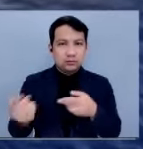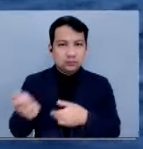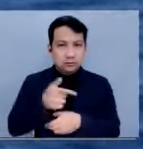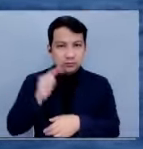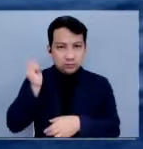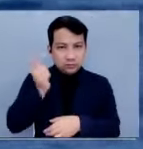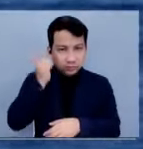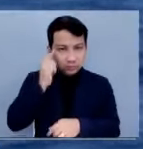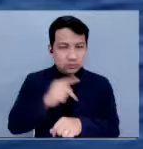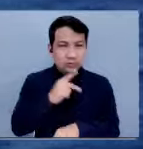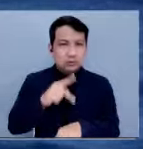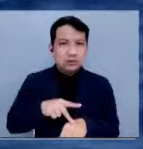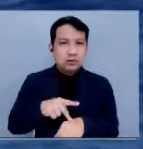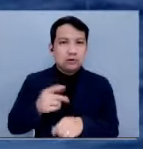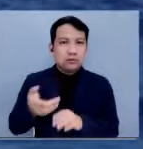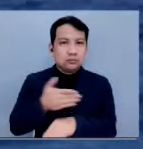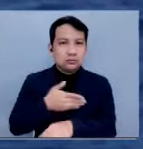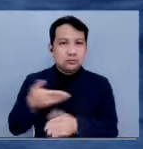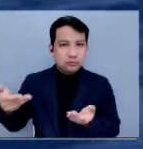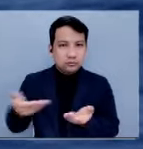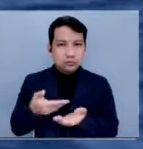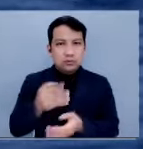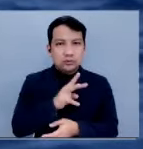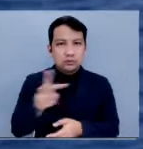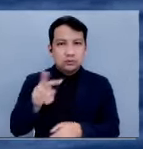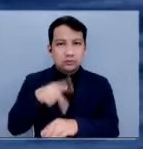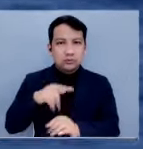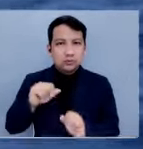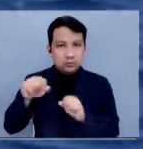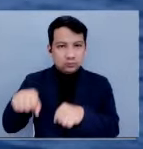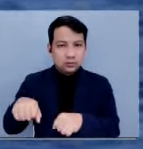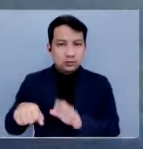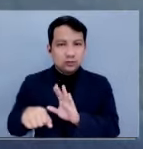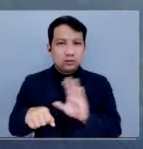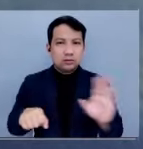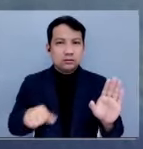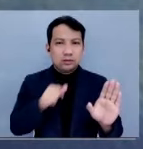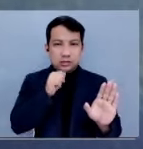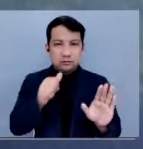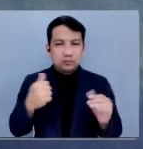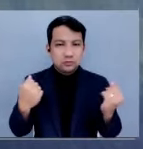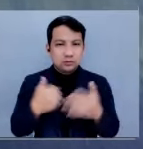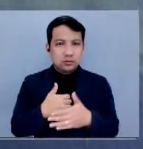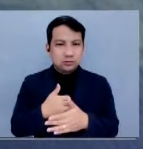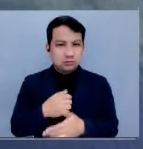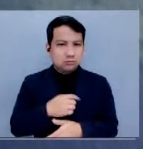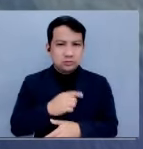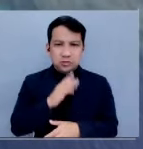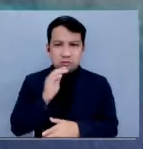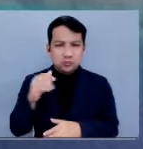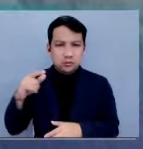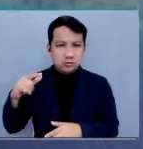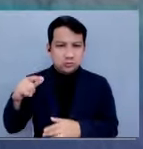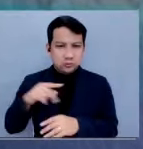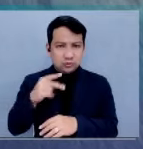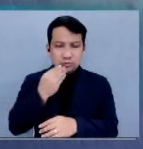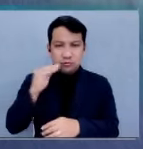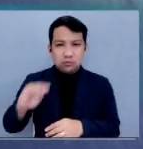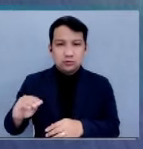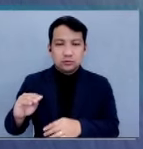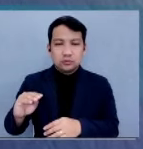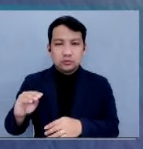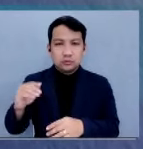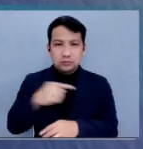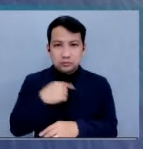Pilipinas bago makapasok sa West philippin Sea Hindi naman daw magpapa gagang Philippine air force sa bagong kautusan ng China at